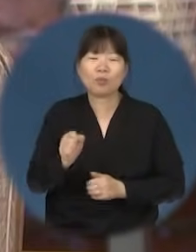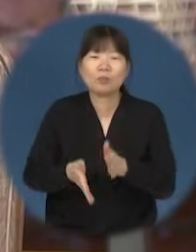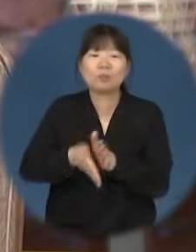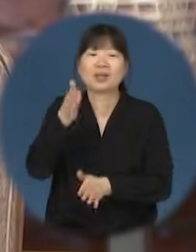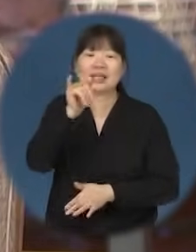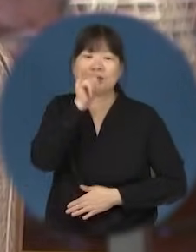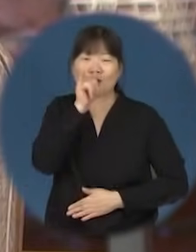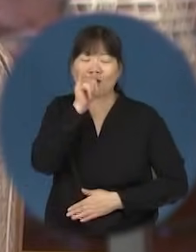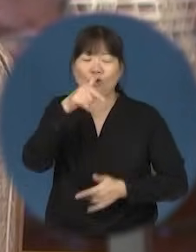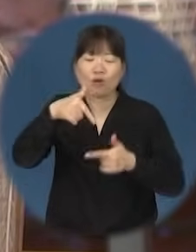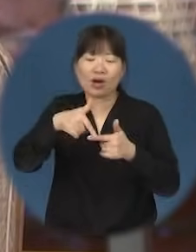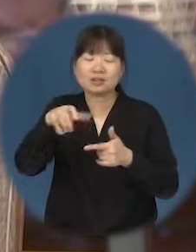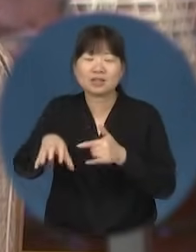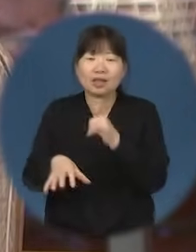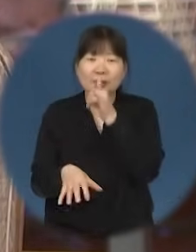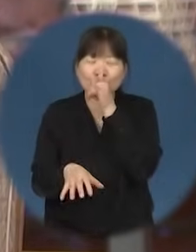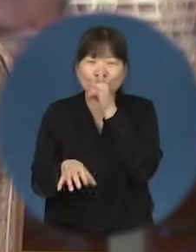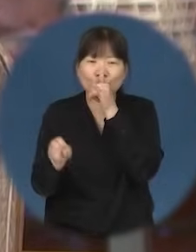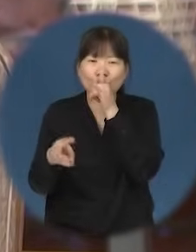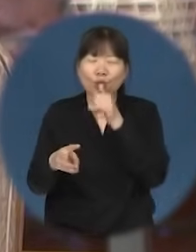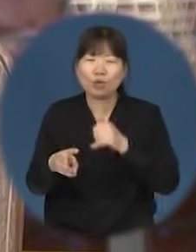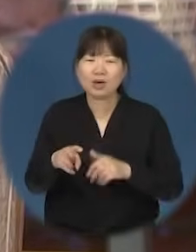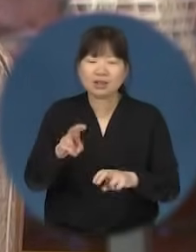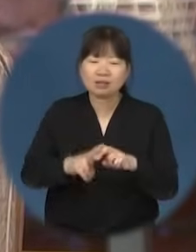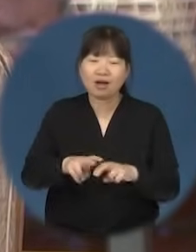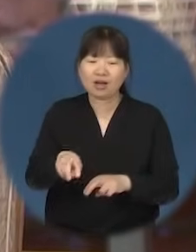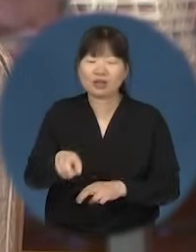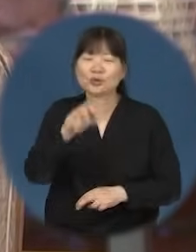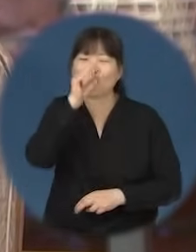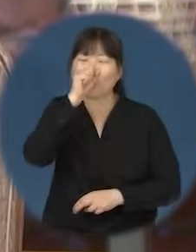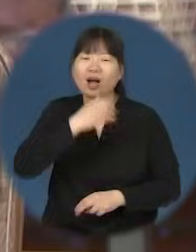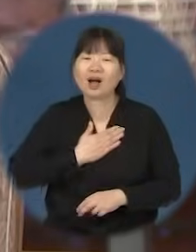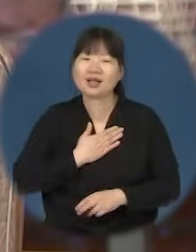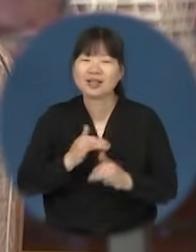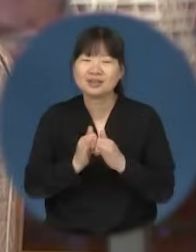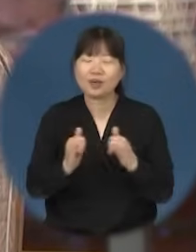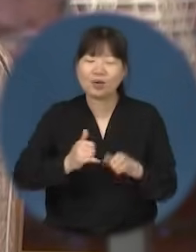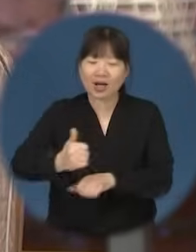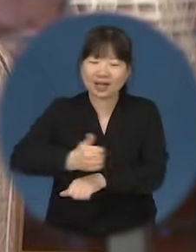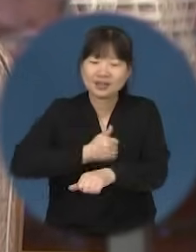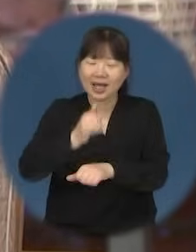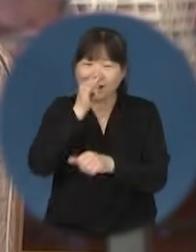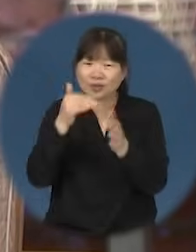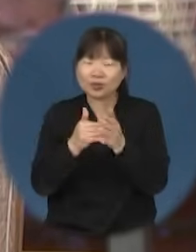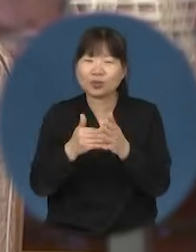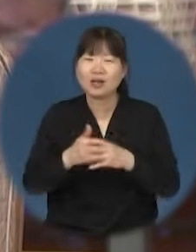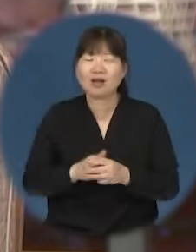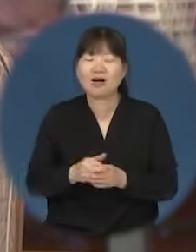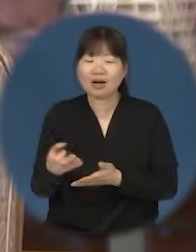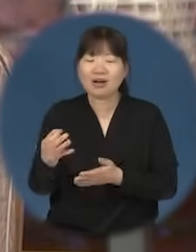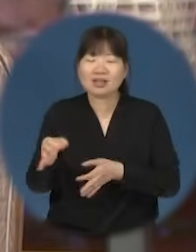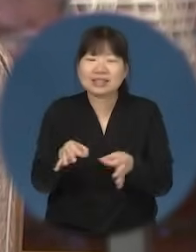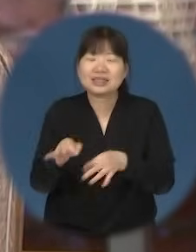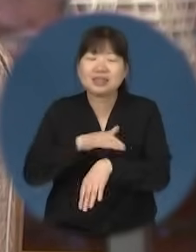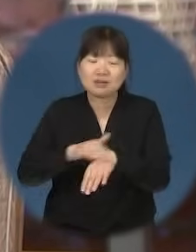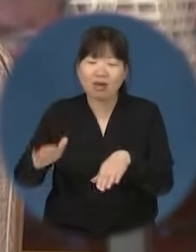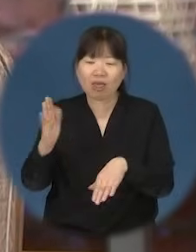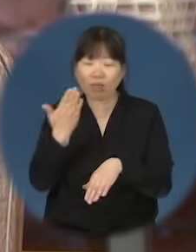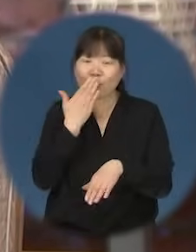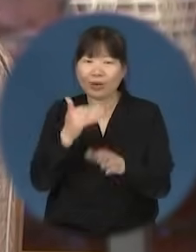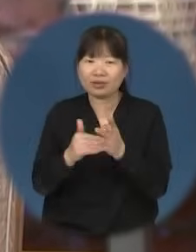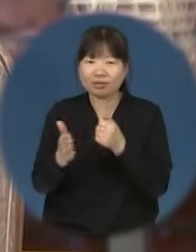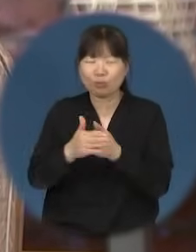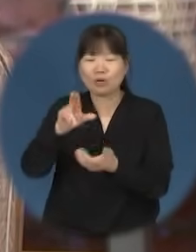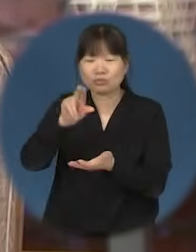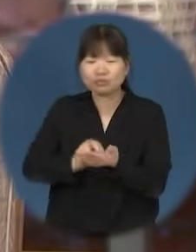예. 근데 강남에 있고 목이 좋은 건 알아요. 예. 사람들이 왔다 갔다 하고 잘 장사가 잘 되니까. 근데